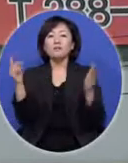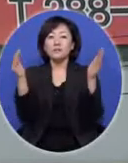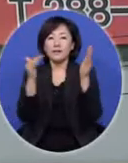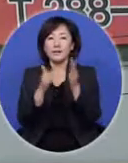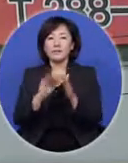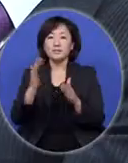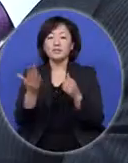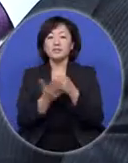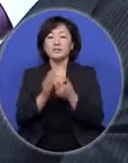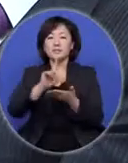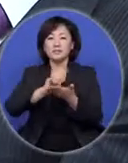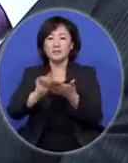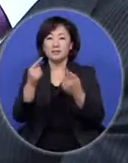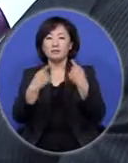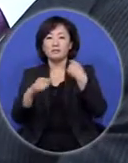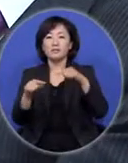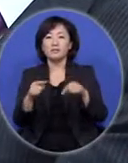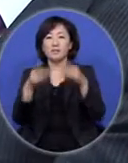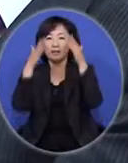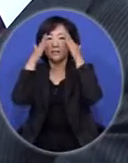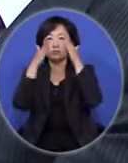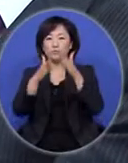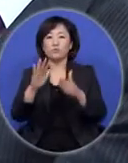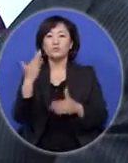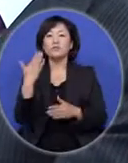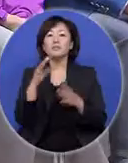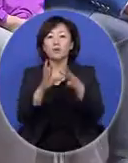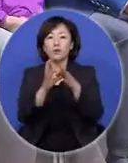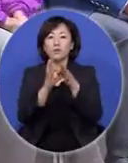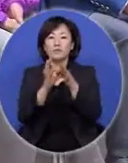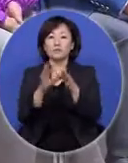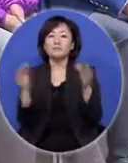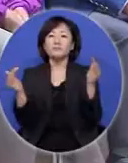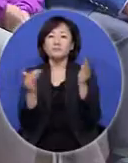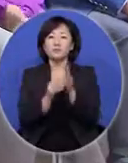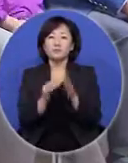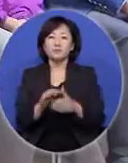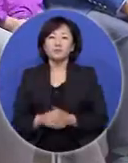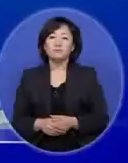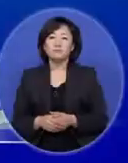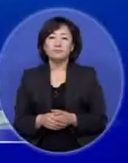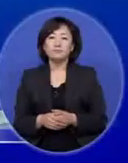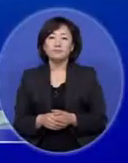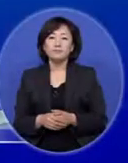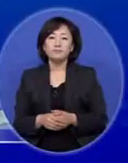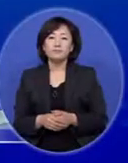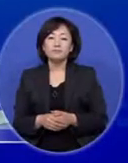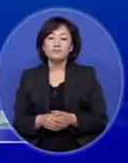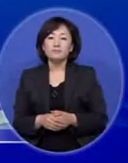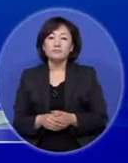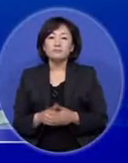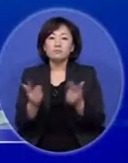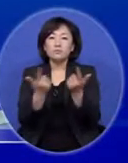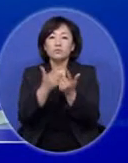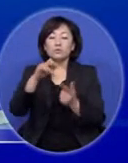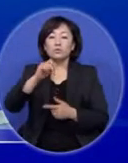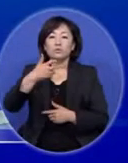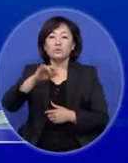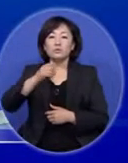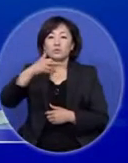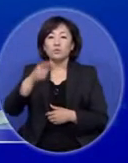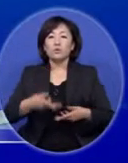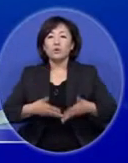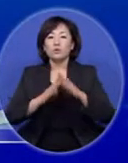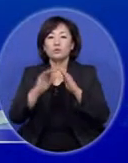이어질지 지역 정가에 관심이 집중되고 있습니다. UBC 뉴스 이정환입니다. 북구 코스트코